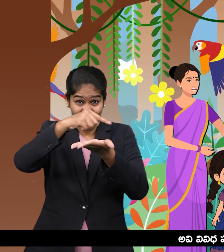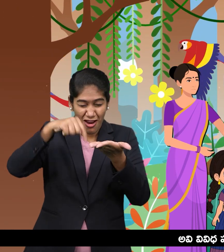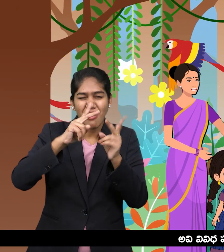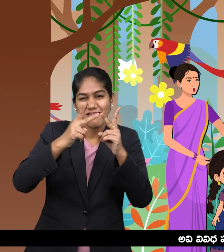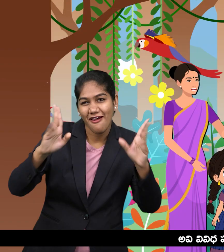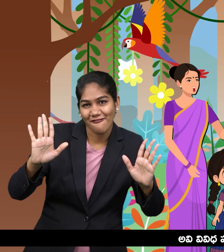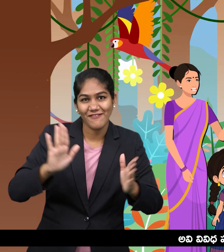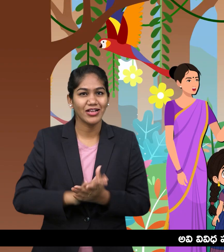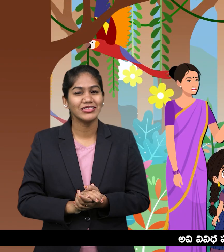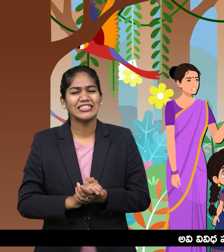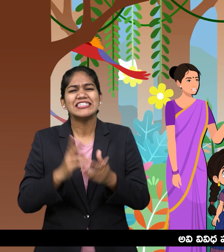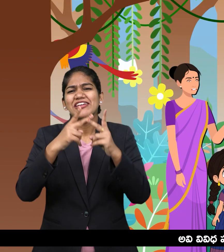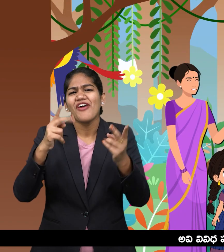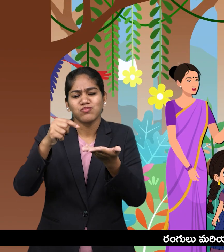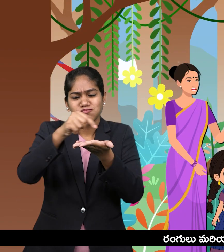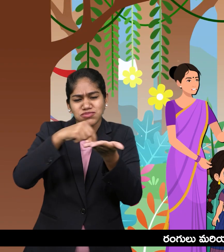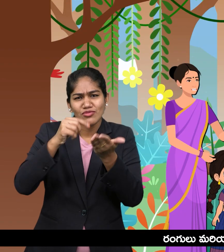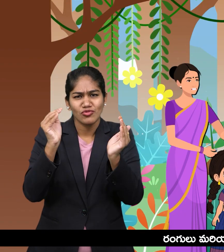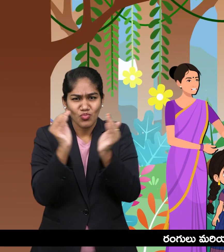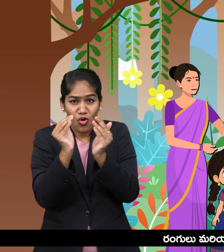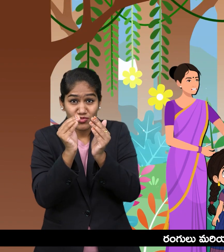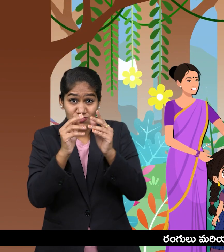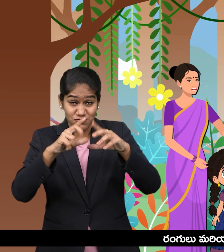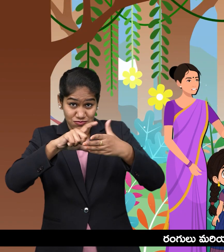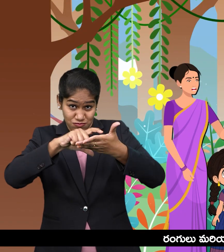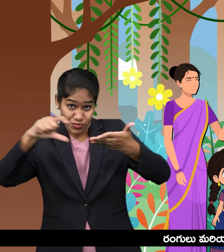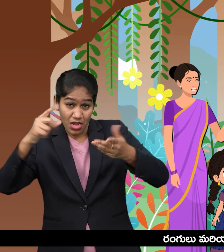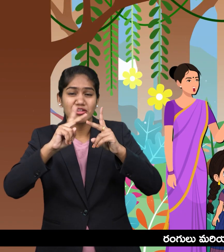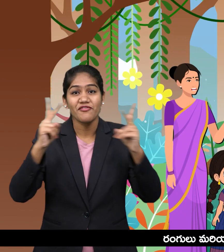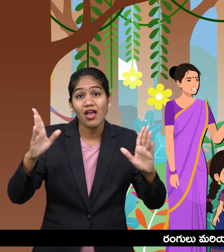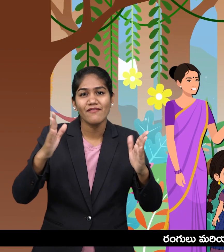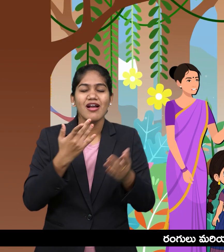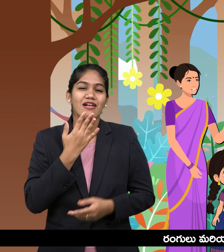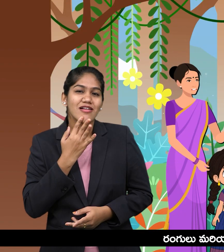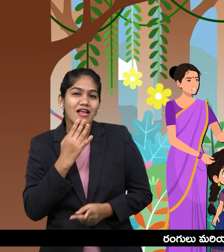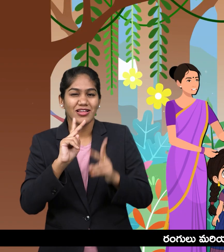అవి వివిధ పరిమాణాలు, ఆకారాలు, రంగులు మరియు అల్లికలు కలిగి ఉన్నాయి.